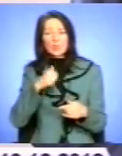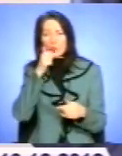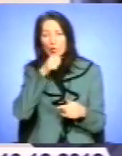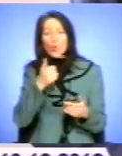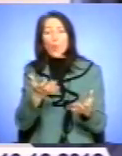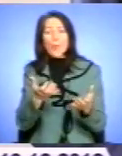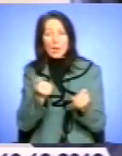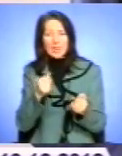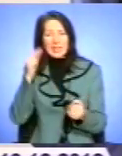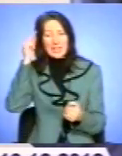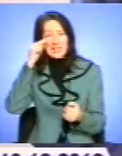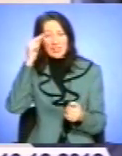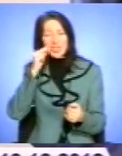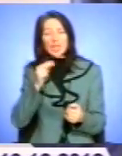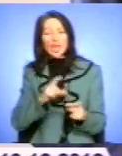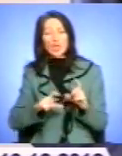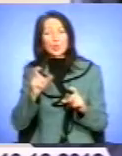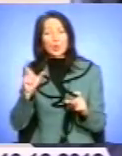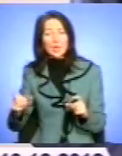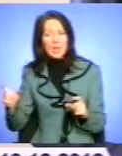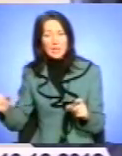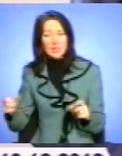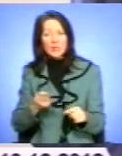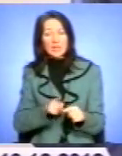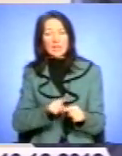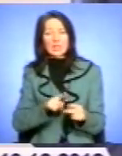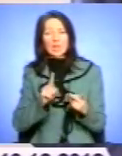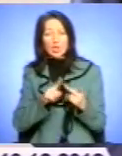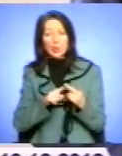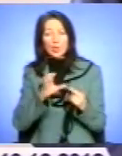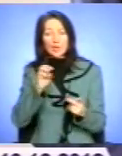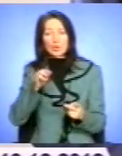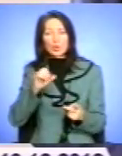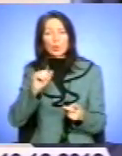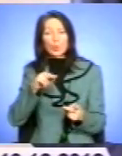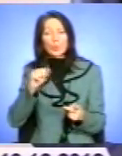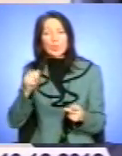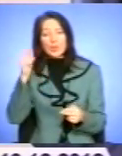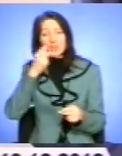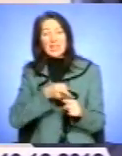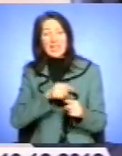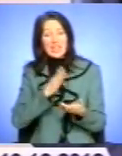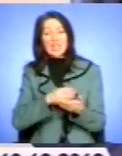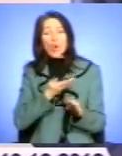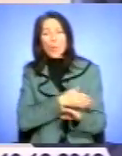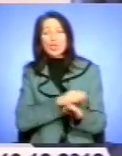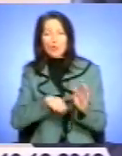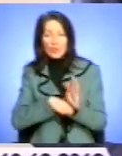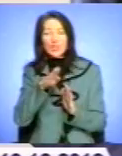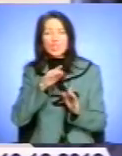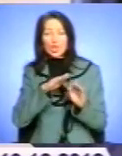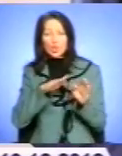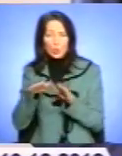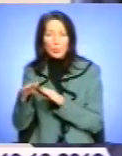навчання студентів, які на 2-й ступінь навчання, який є в Польщі, вищий ступінь, тобто на магістра,